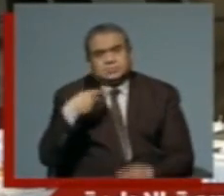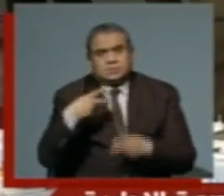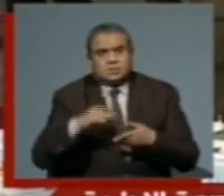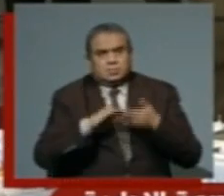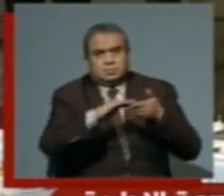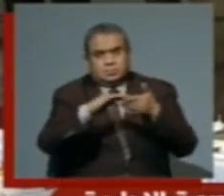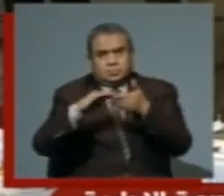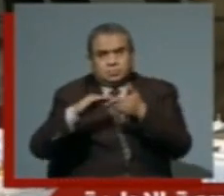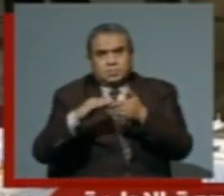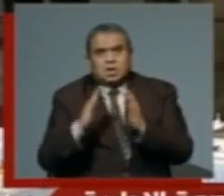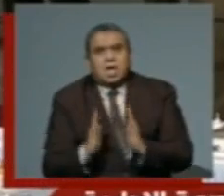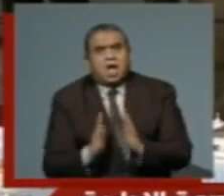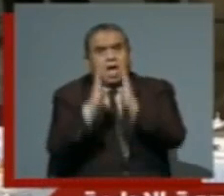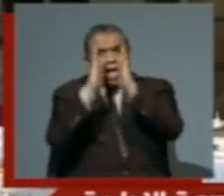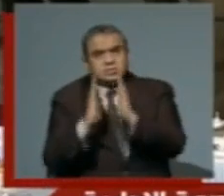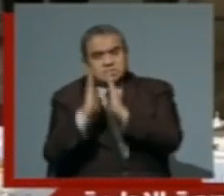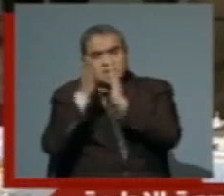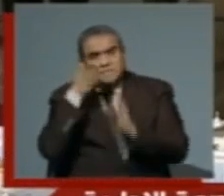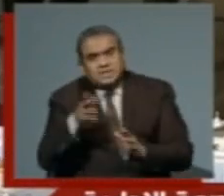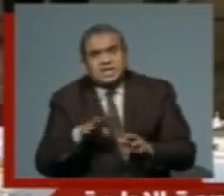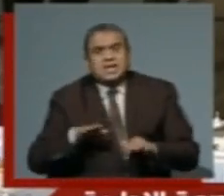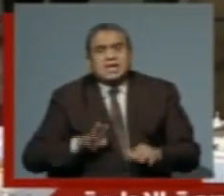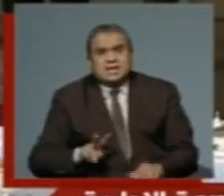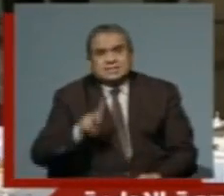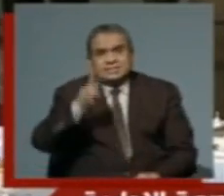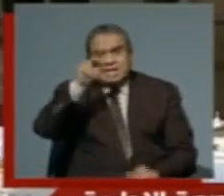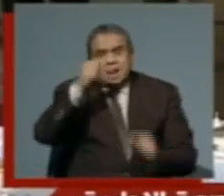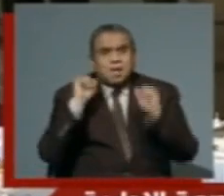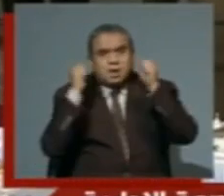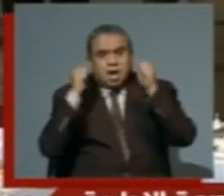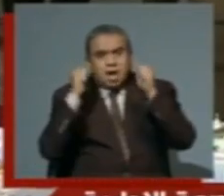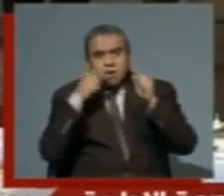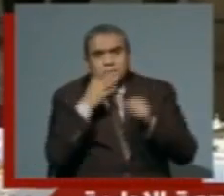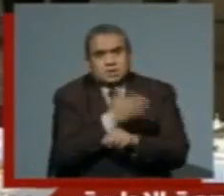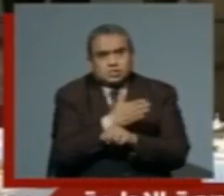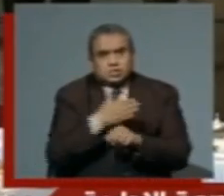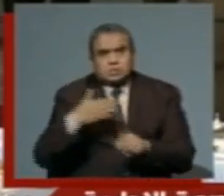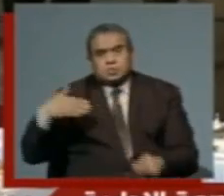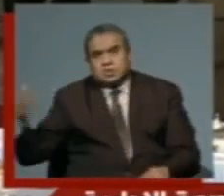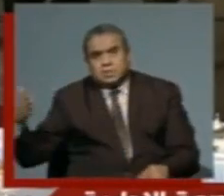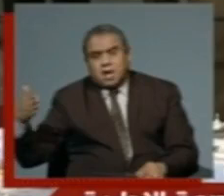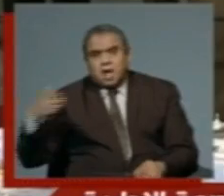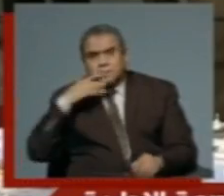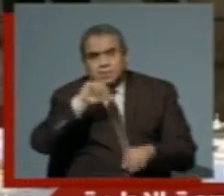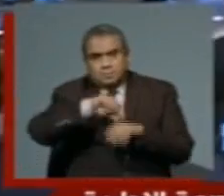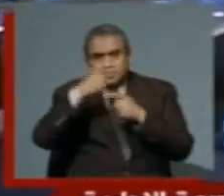الاسانسيرات والسلام المتحركه على الرواق الشرقي وعلى الرواق الغربي